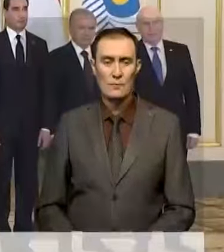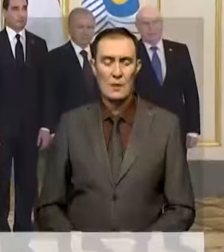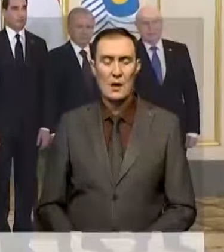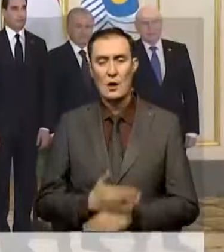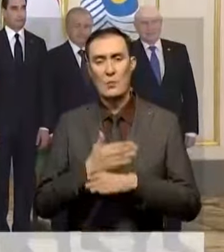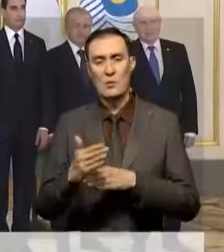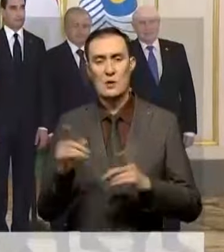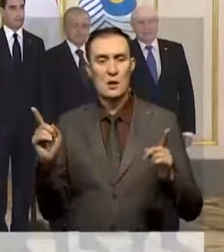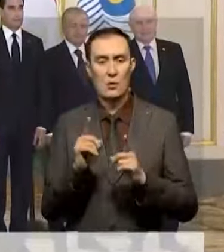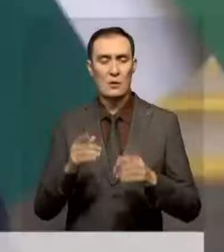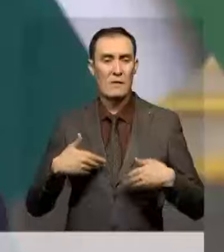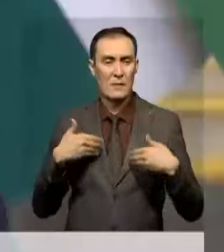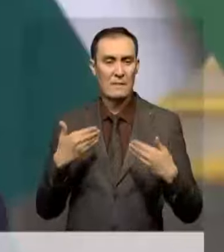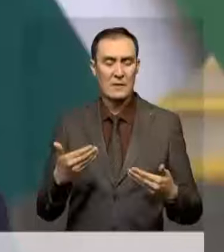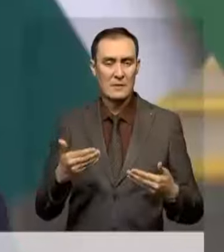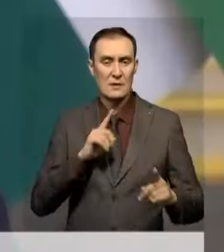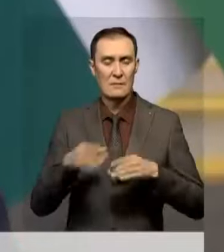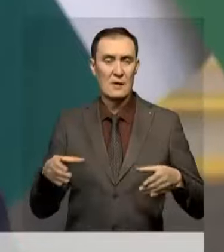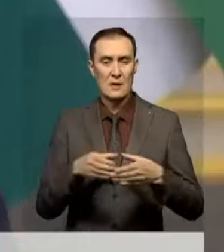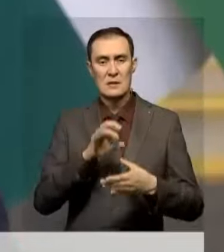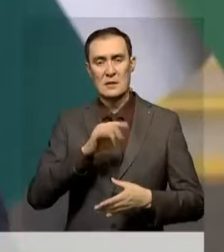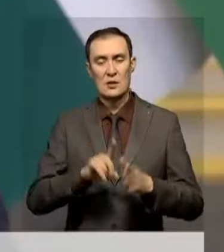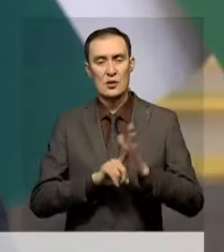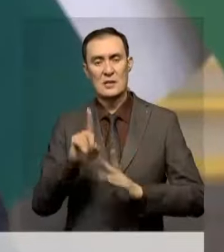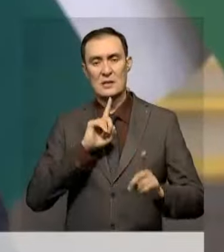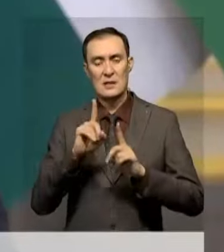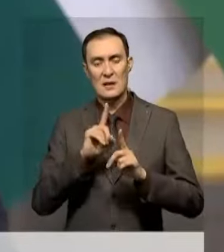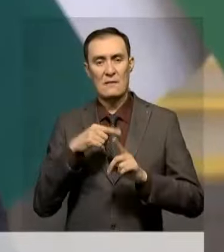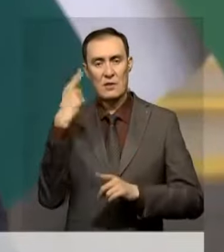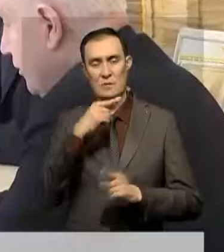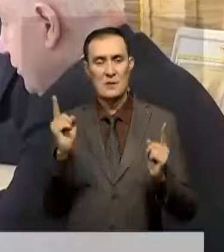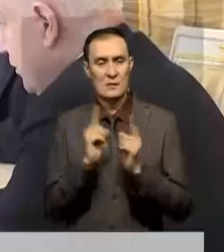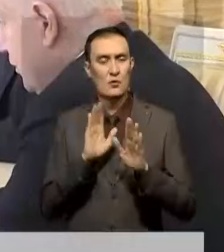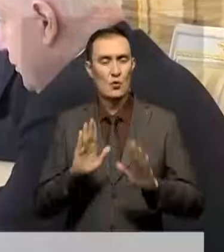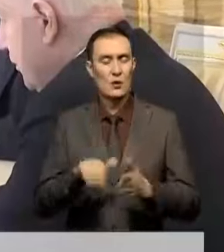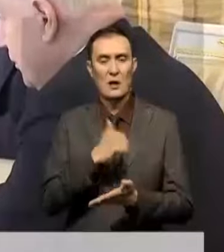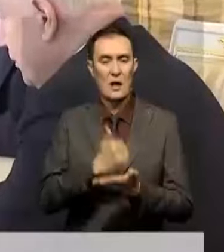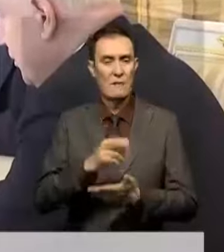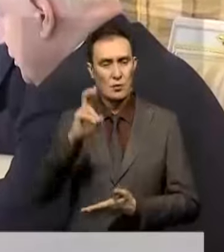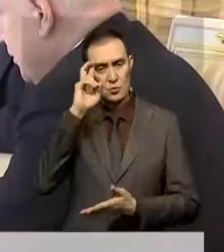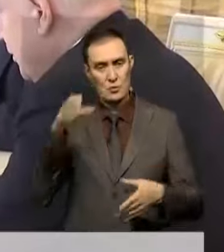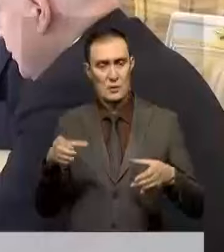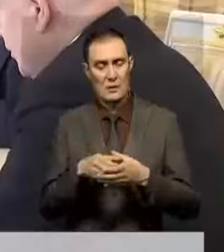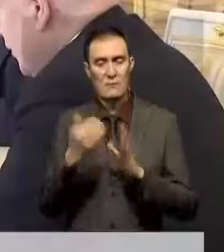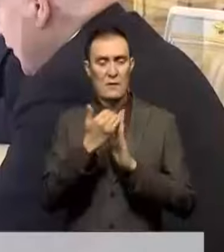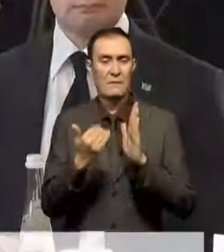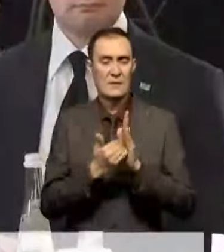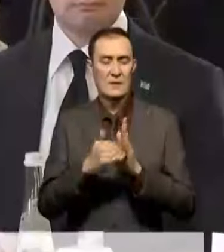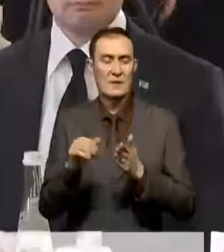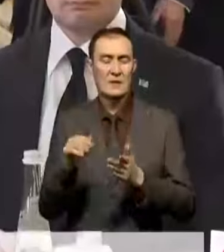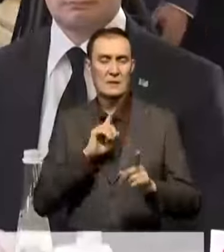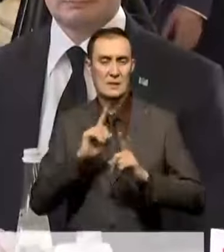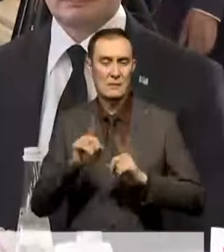После короткого приветствия участники Совета СНГ перешли к заседанию в узком составе только главы государств. В проекте повестки саммита